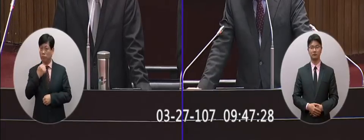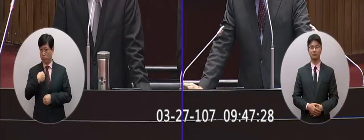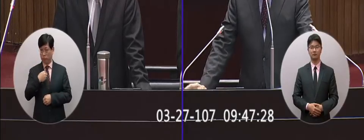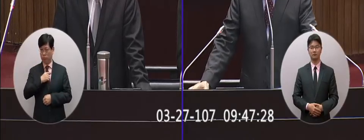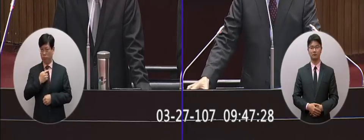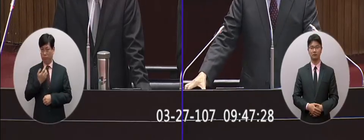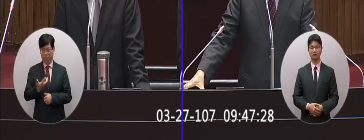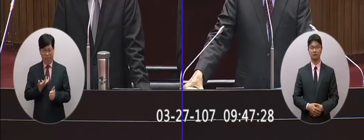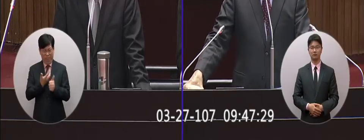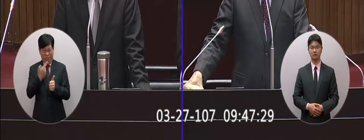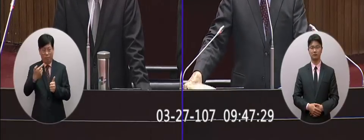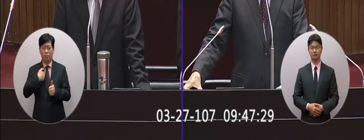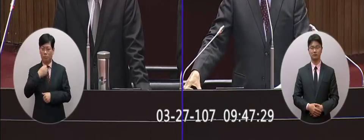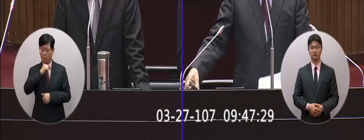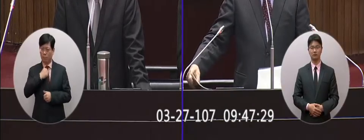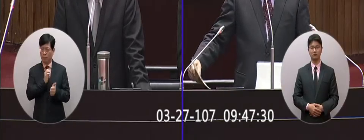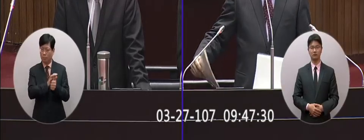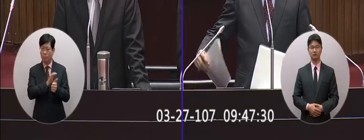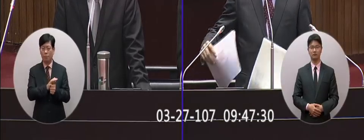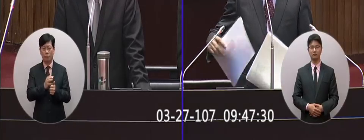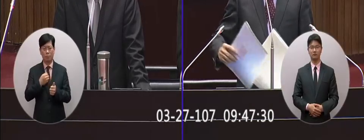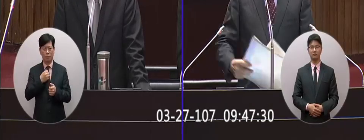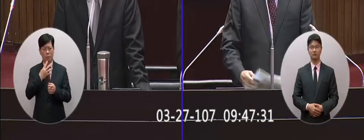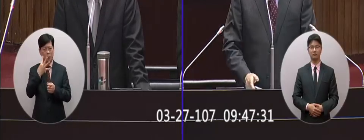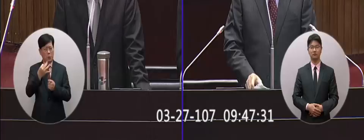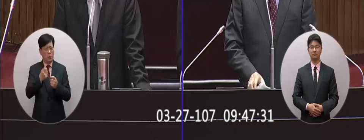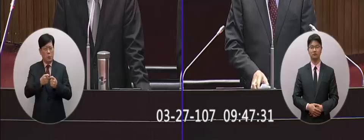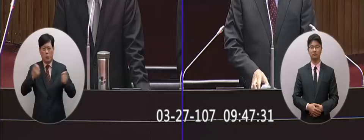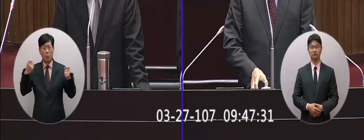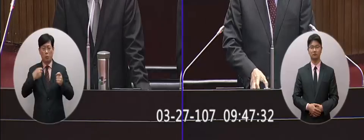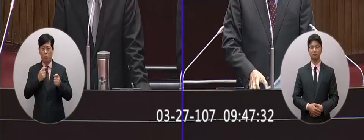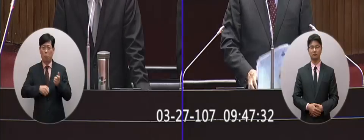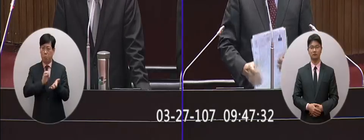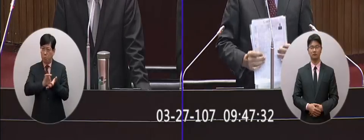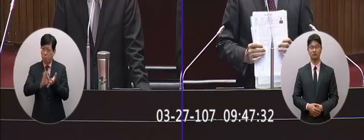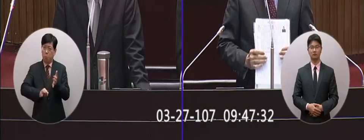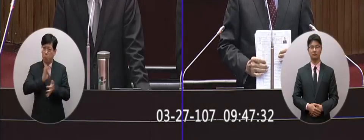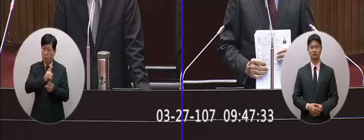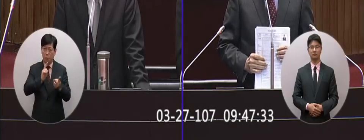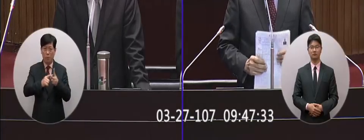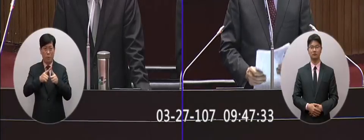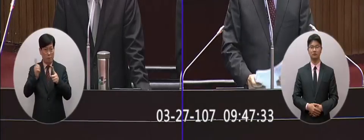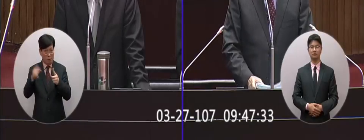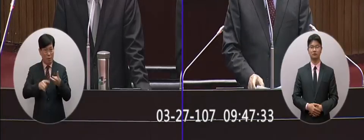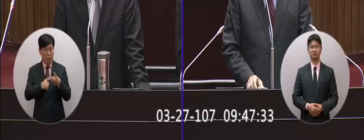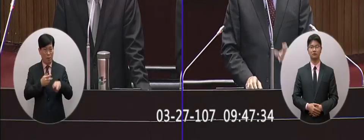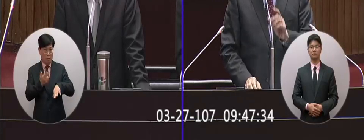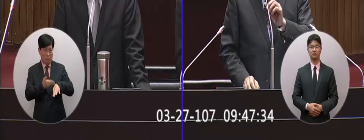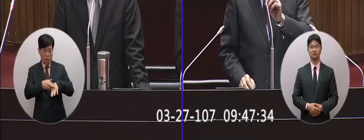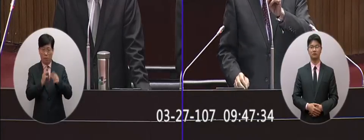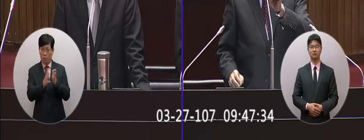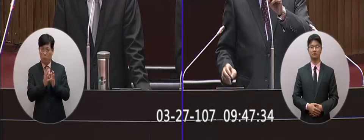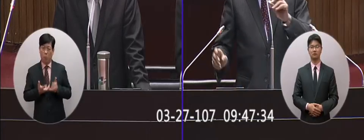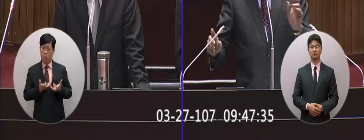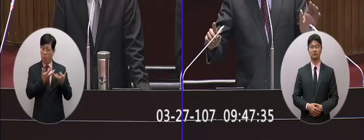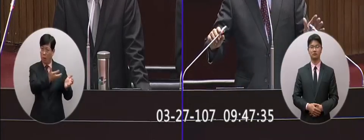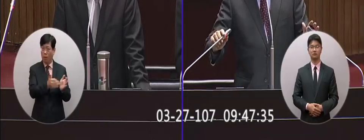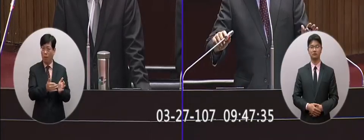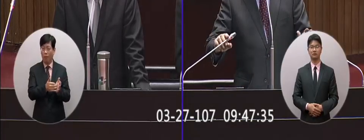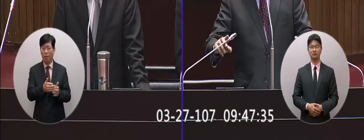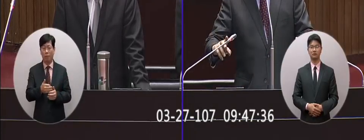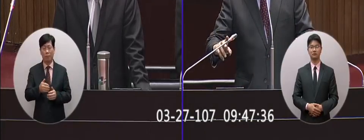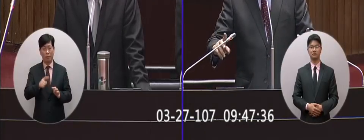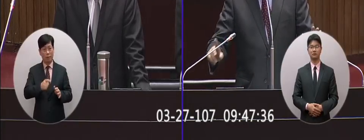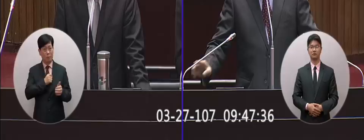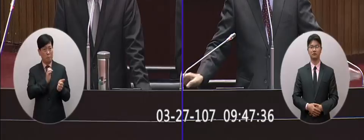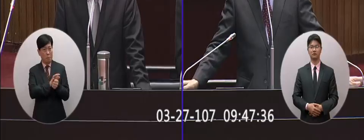惠最多于台湾啦。几十年来我们投入的资金、人才跟专业技术，那